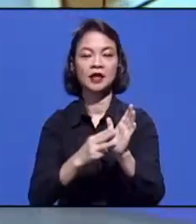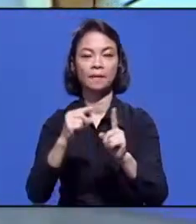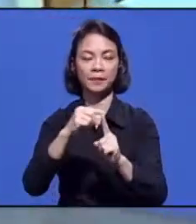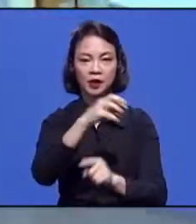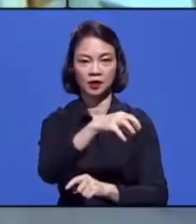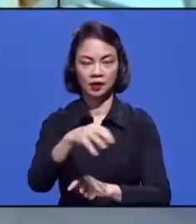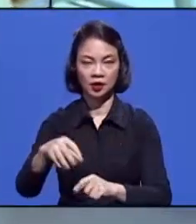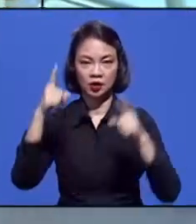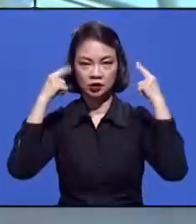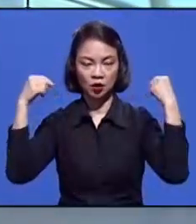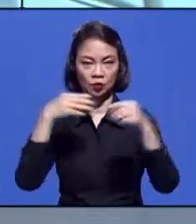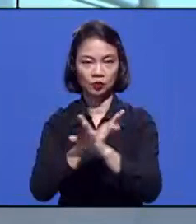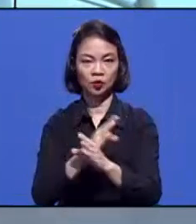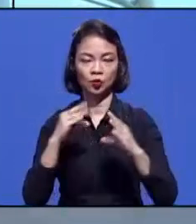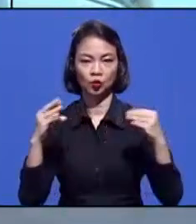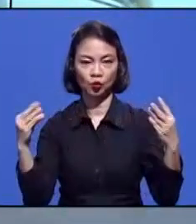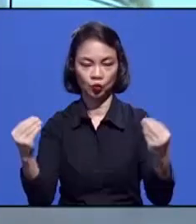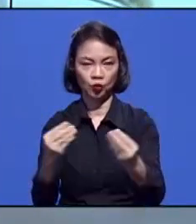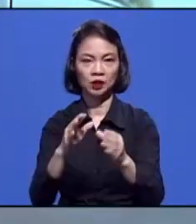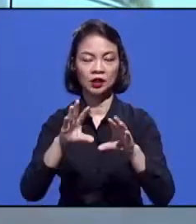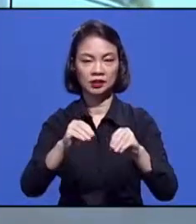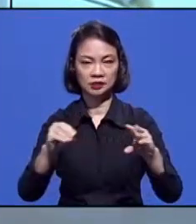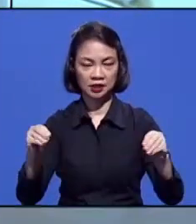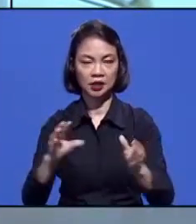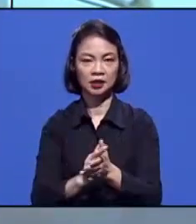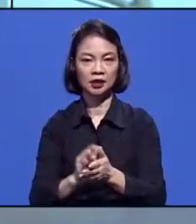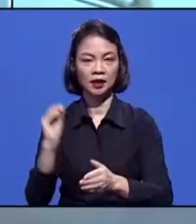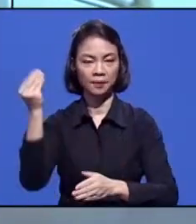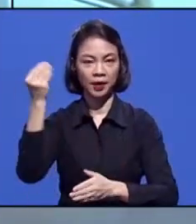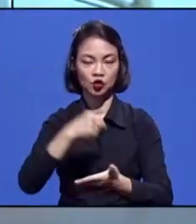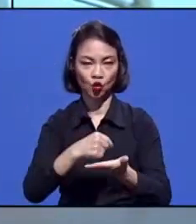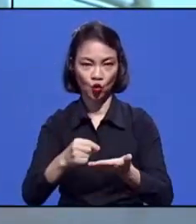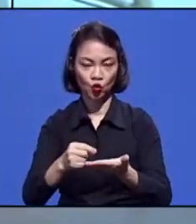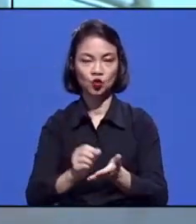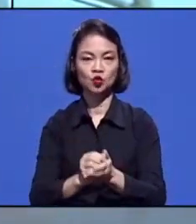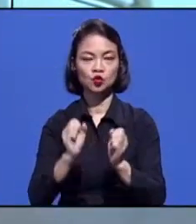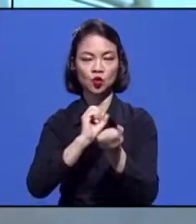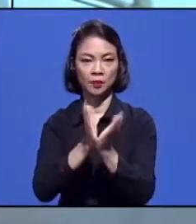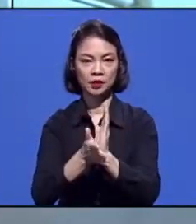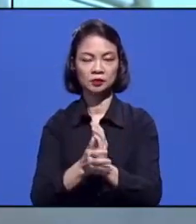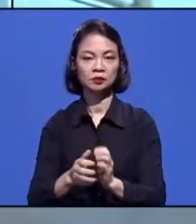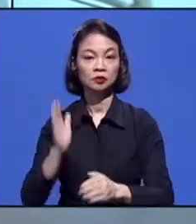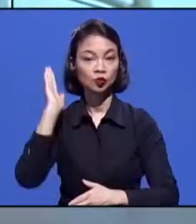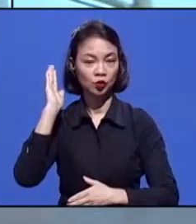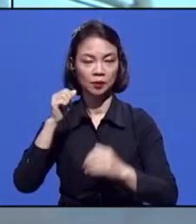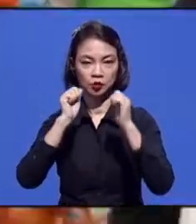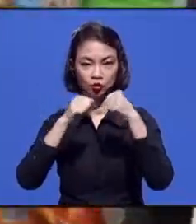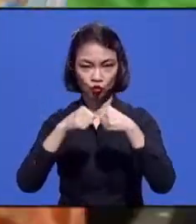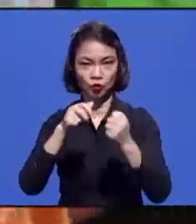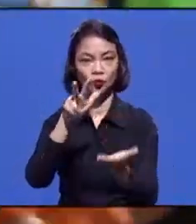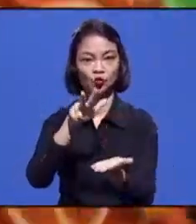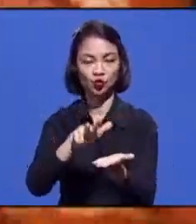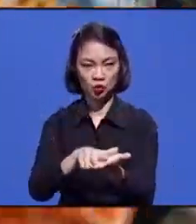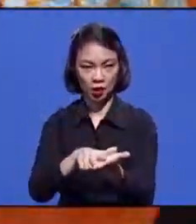Sebelumnya musyawarah kerja kepala sekolah swasta di Surabaya sudah menyetujui keputusan Wali Kota.